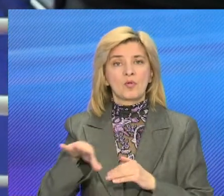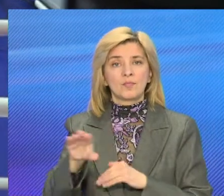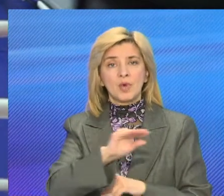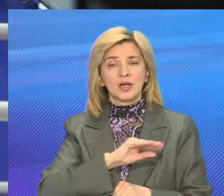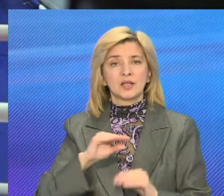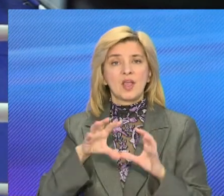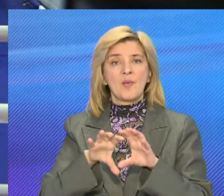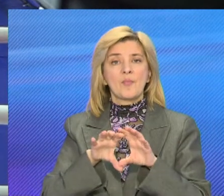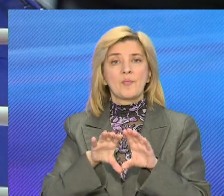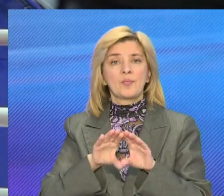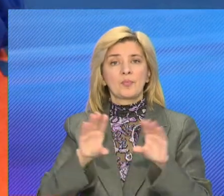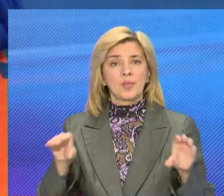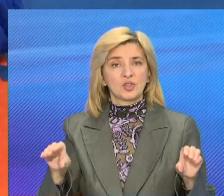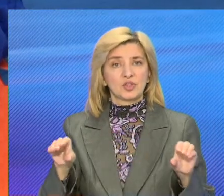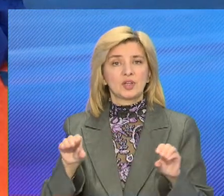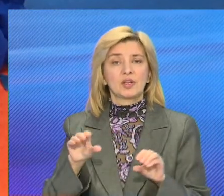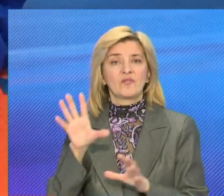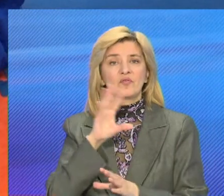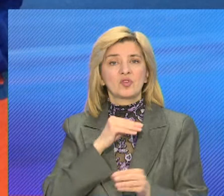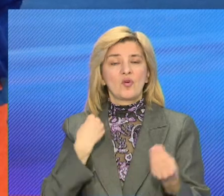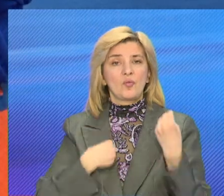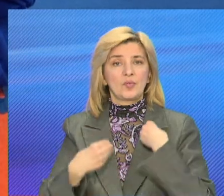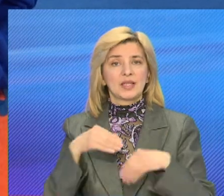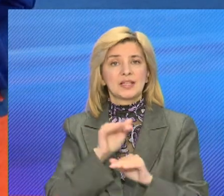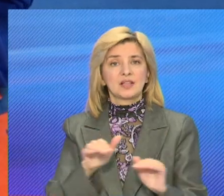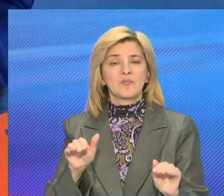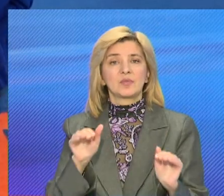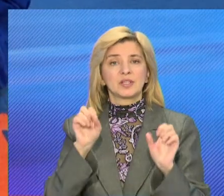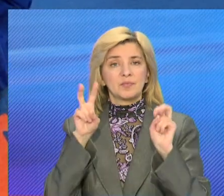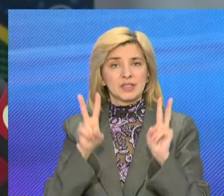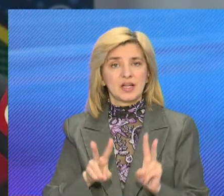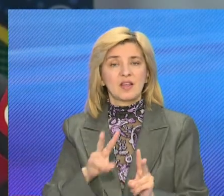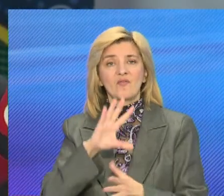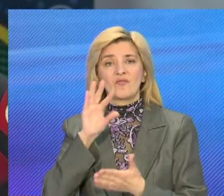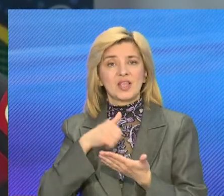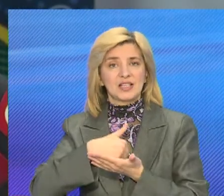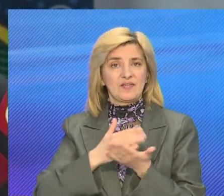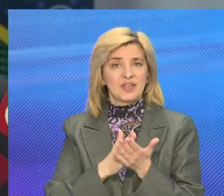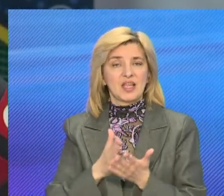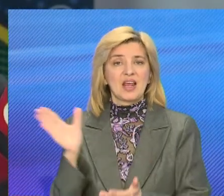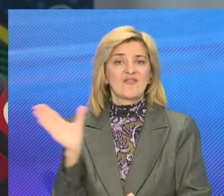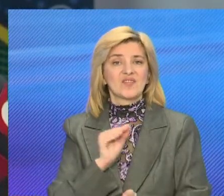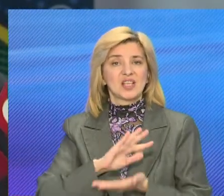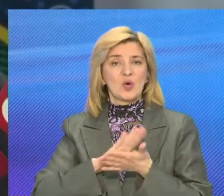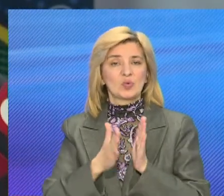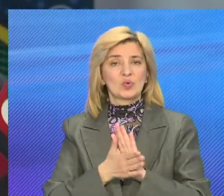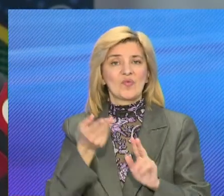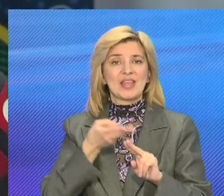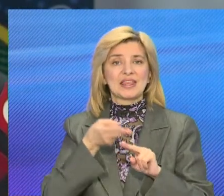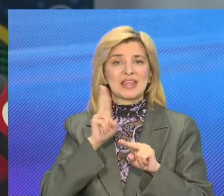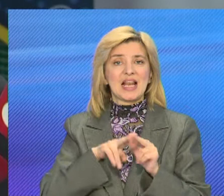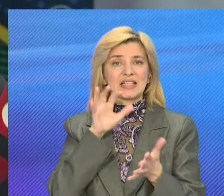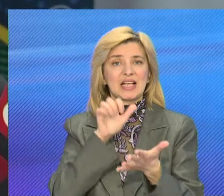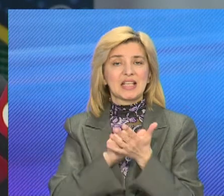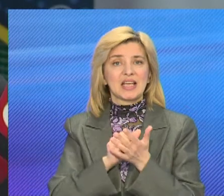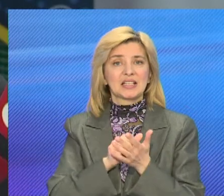мешки, плюс экипировка для детей, вся необходимая, перчатки, и щитки, весь инвентарь. Все условия для занятия